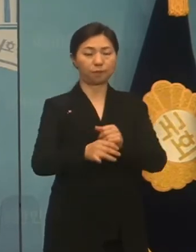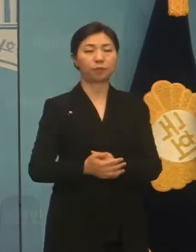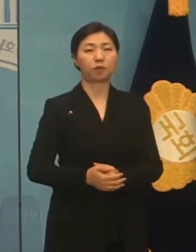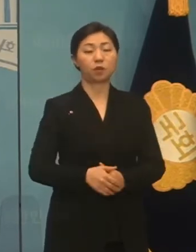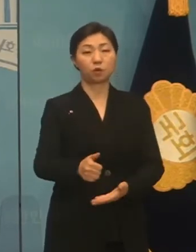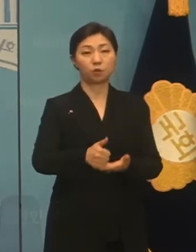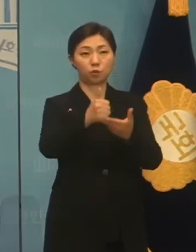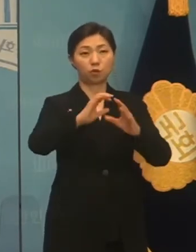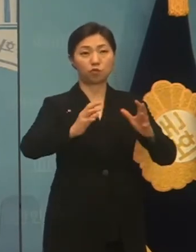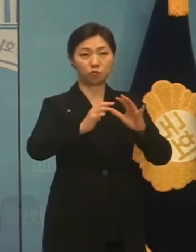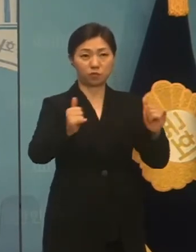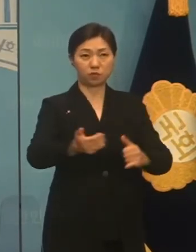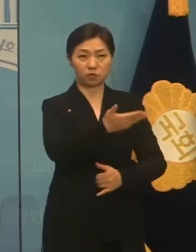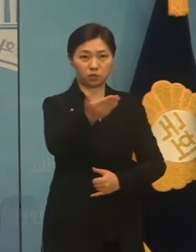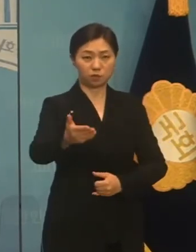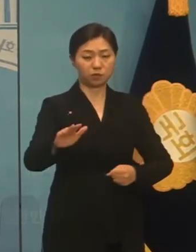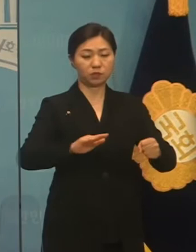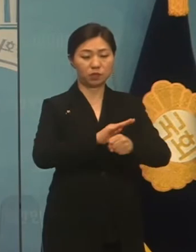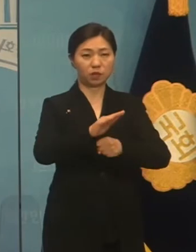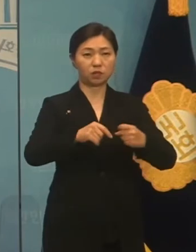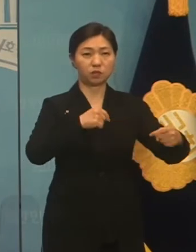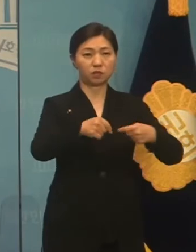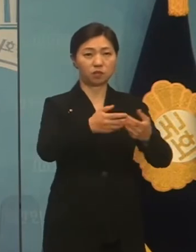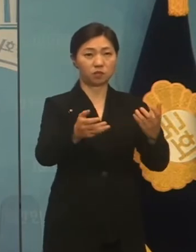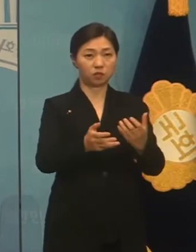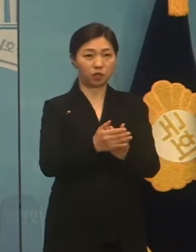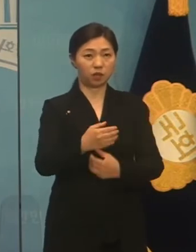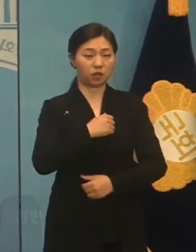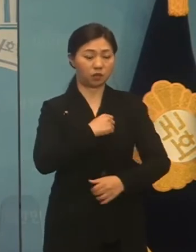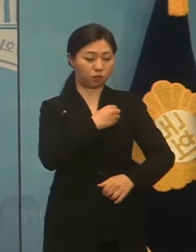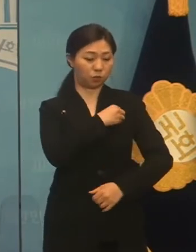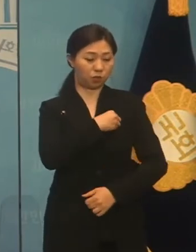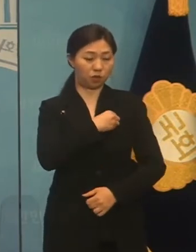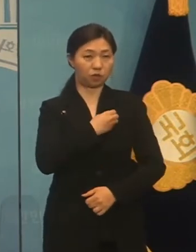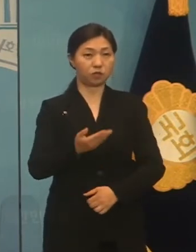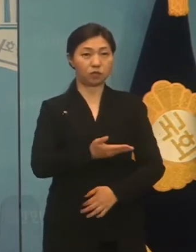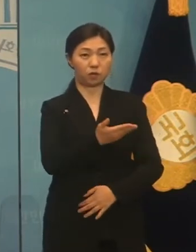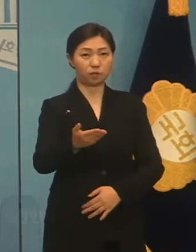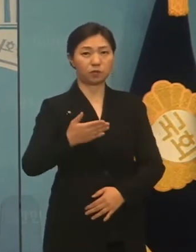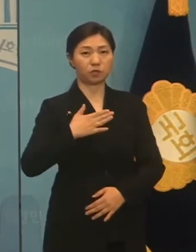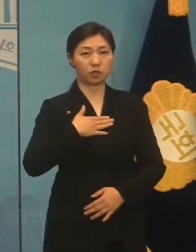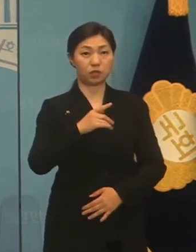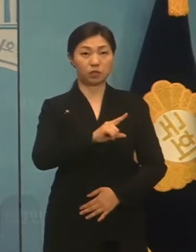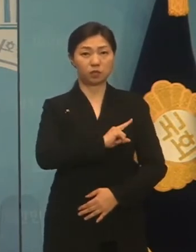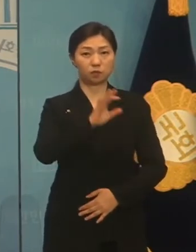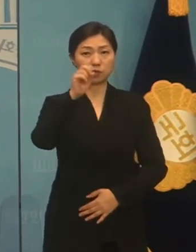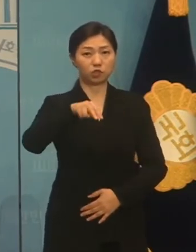사랑하는 당원동지 여러분, 국민의힘 윤영석 국회의원입니다.